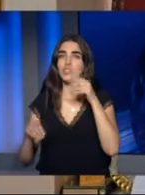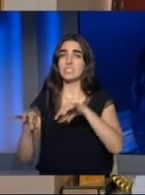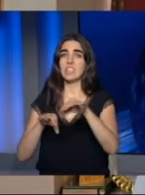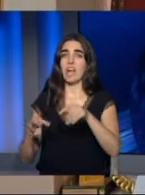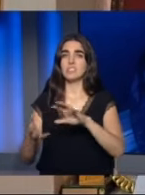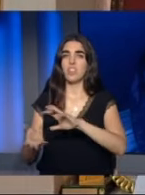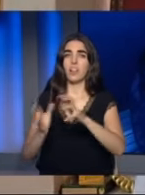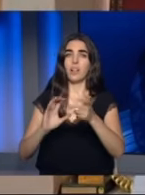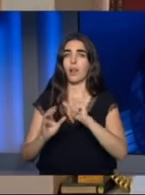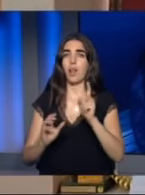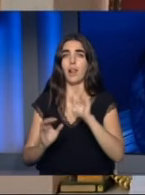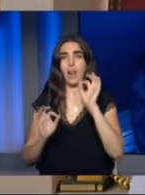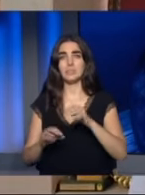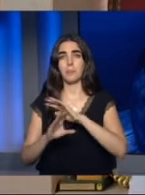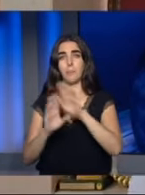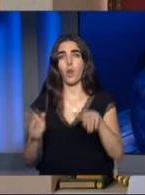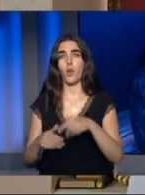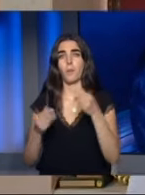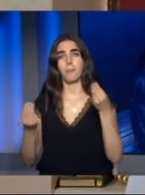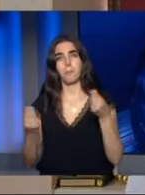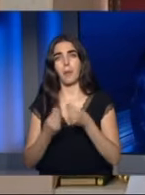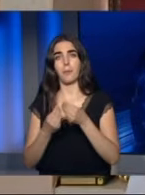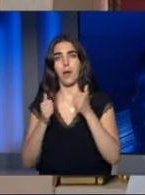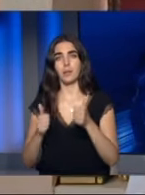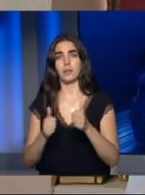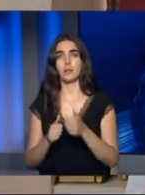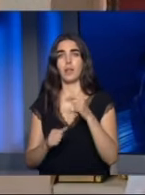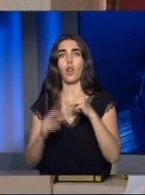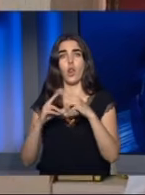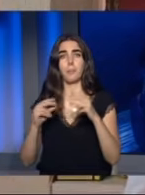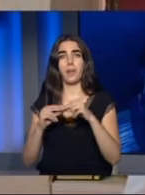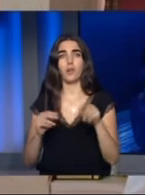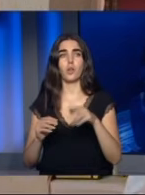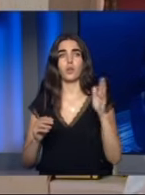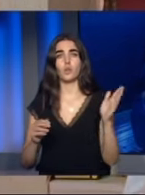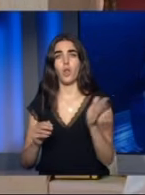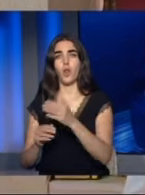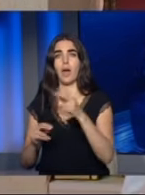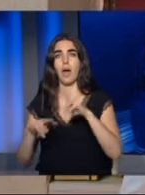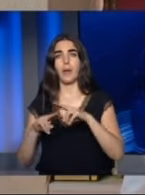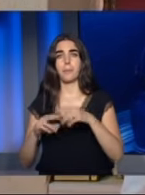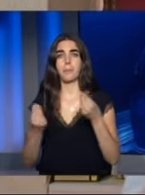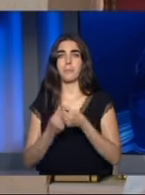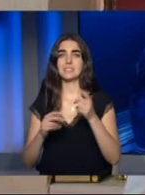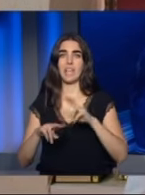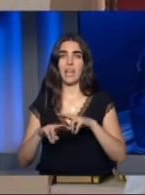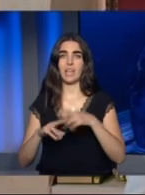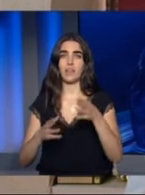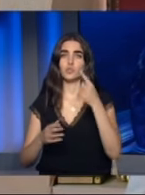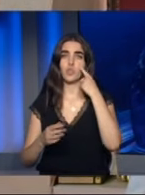ضروره واهميه التسويه السياسيه الداخليه في ظل هذا المازق الوجودي الذي يمر به